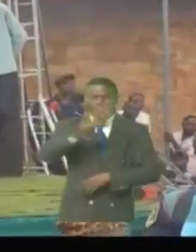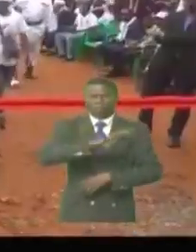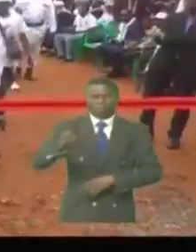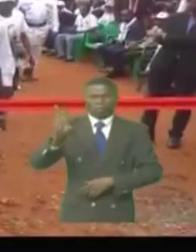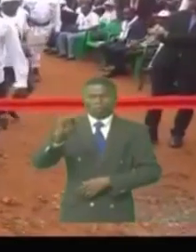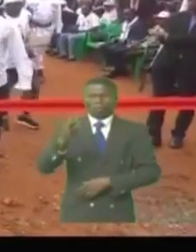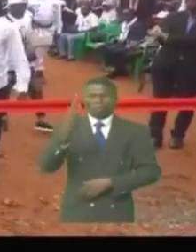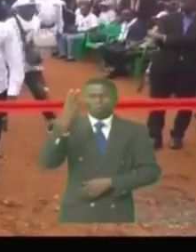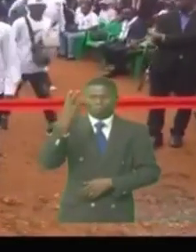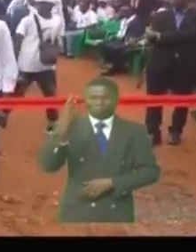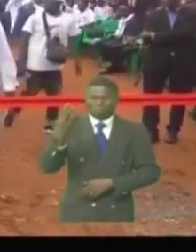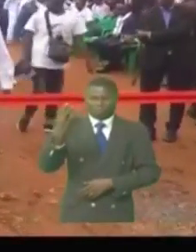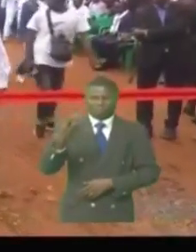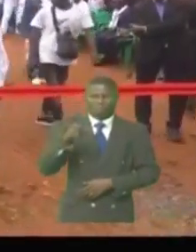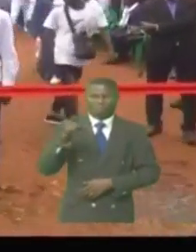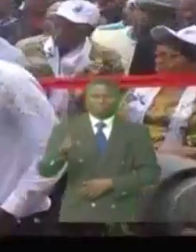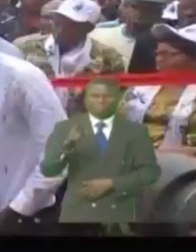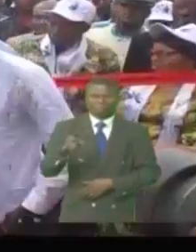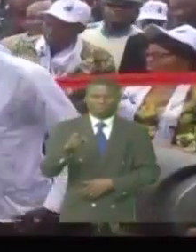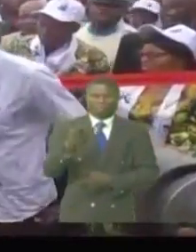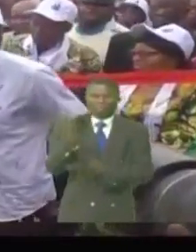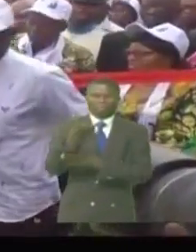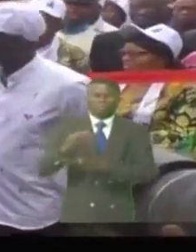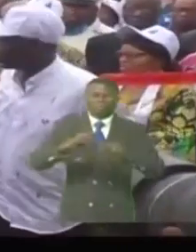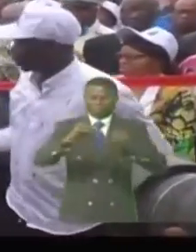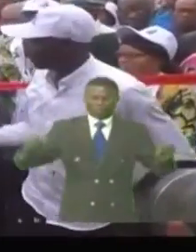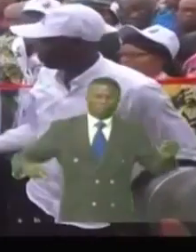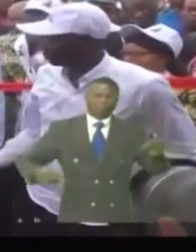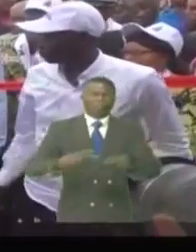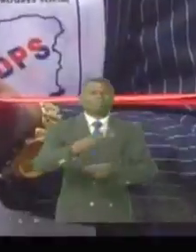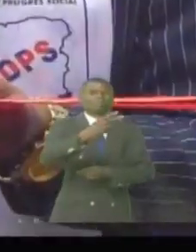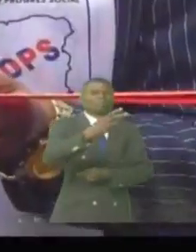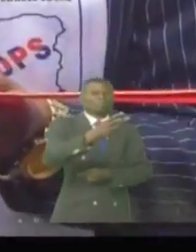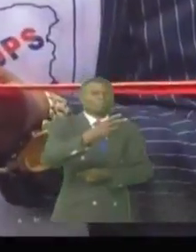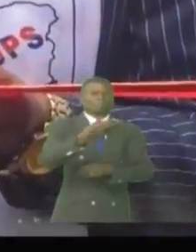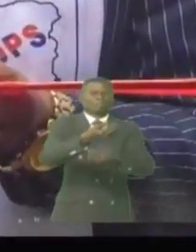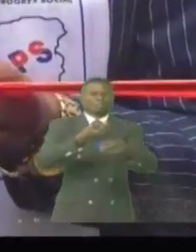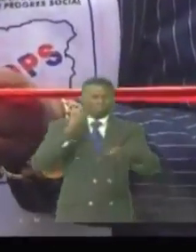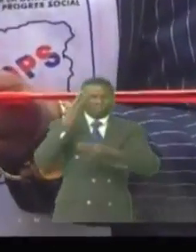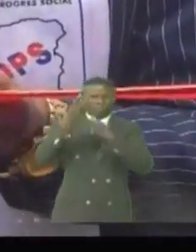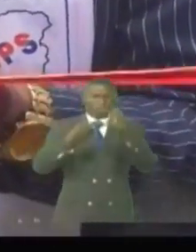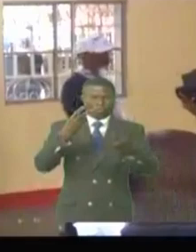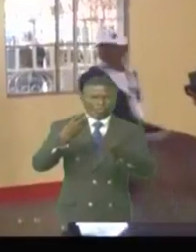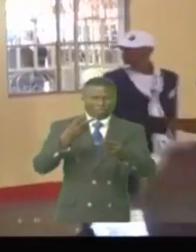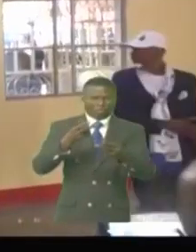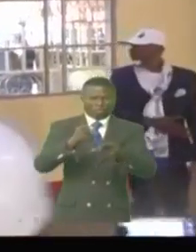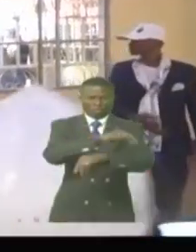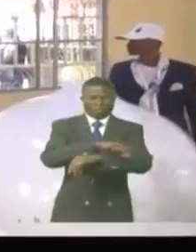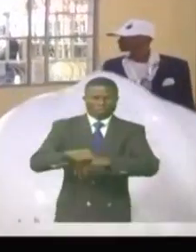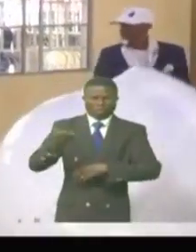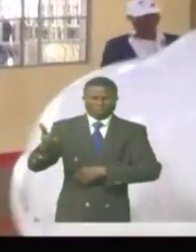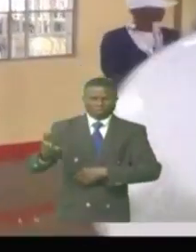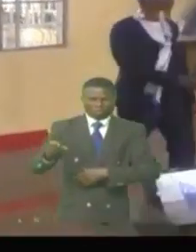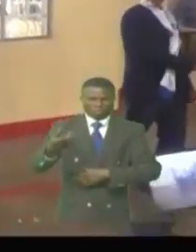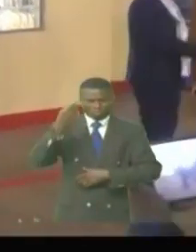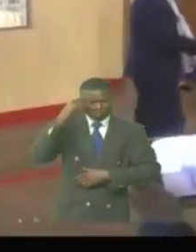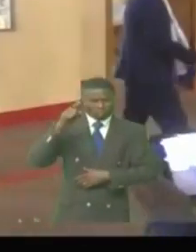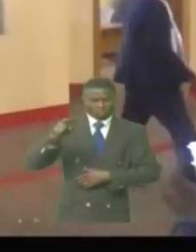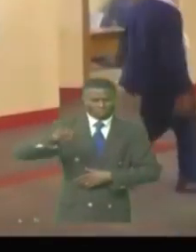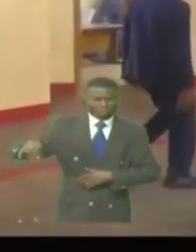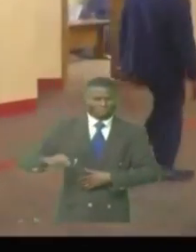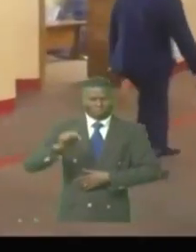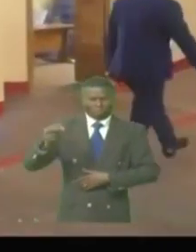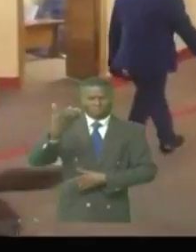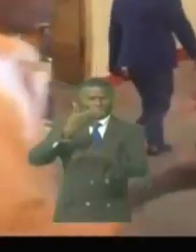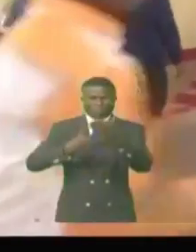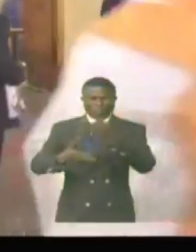2023, Jean Tezo a procédé à la coupure du ruban symbolique avant la visite guidée des bureaux. Pour Jean Tezo, qui a